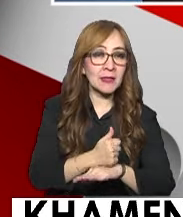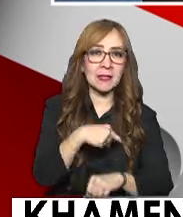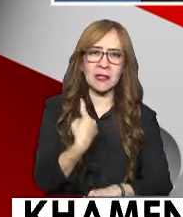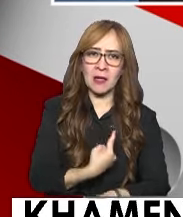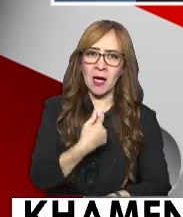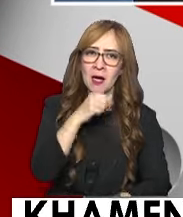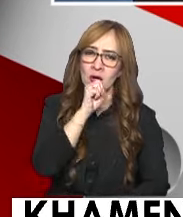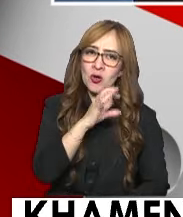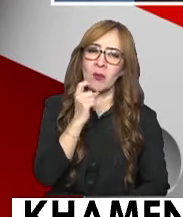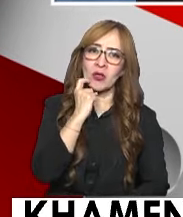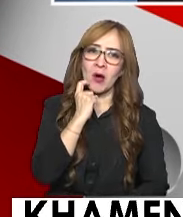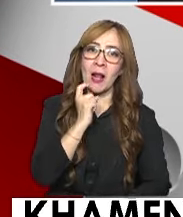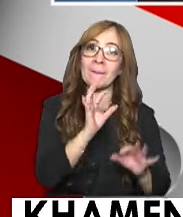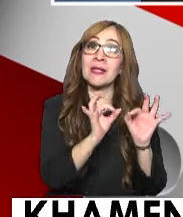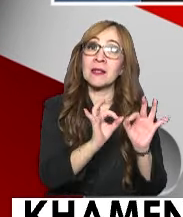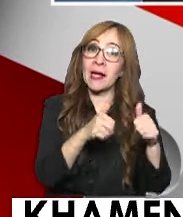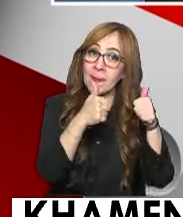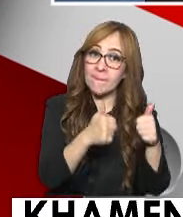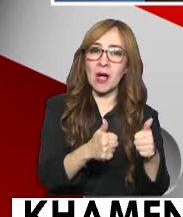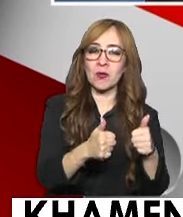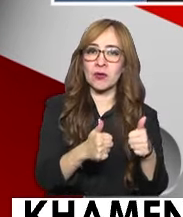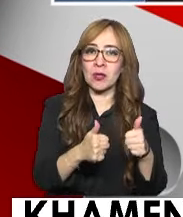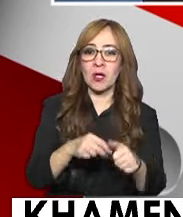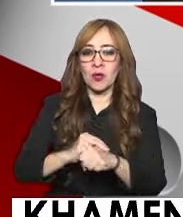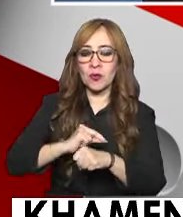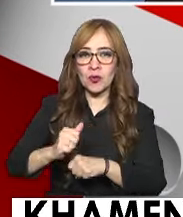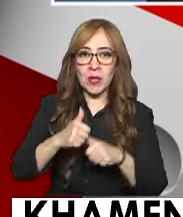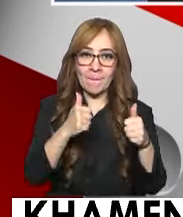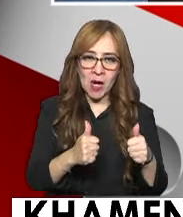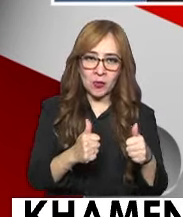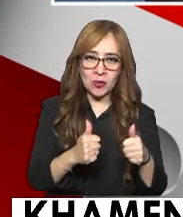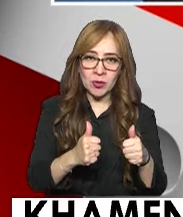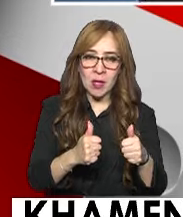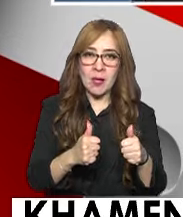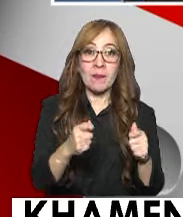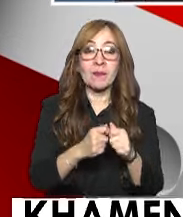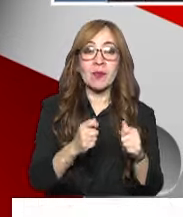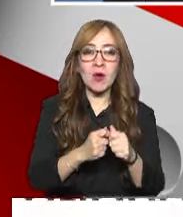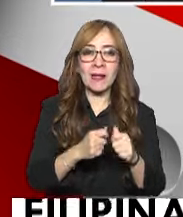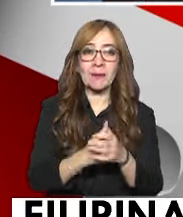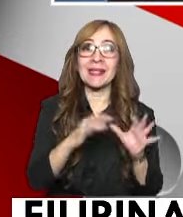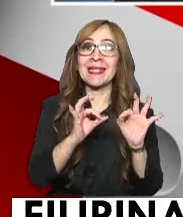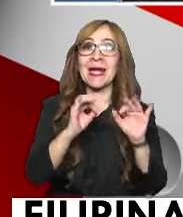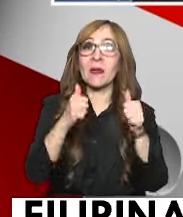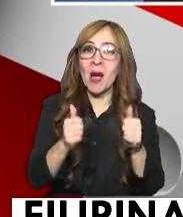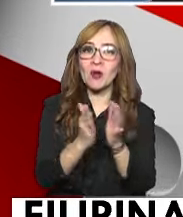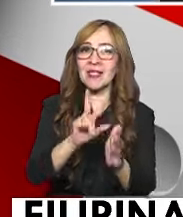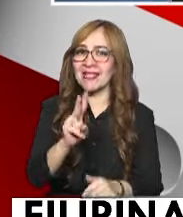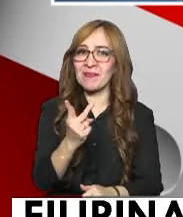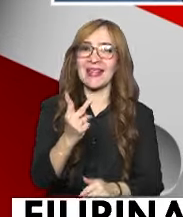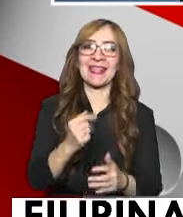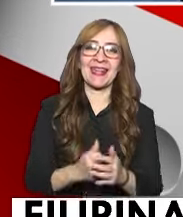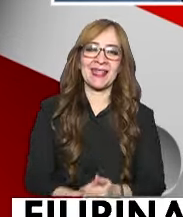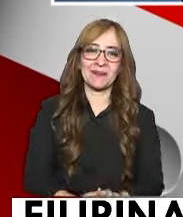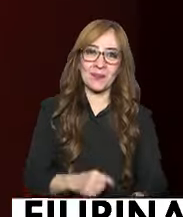akan berbicara kualitas pendidikan kualitas guru yang baik akan melahirkan kualitas pendidikan yang baik akan menghasilkan mutu yang baik baik